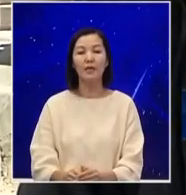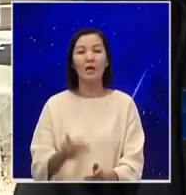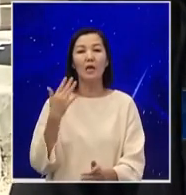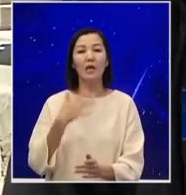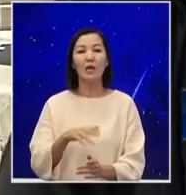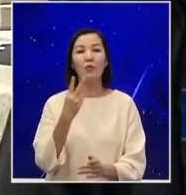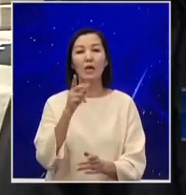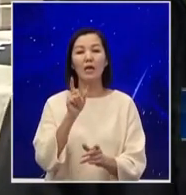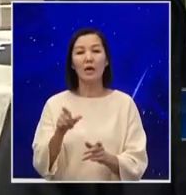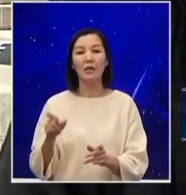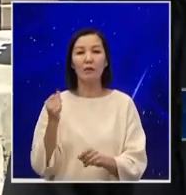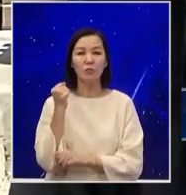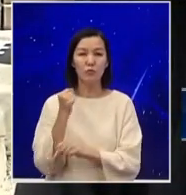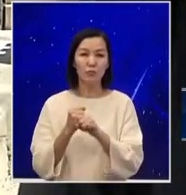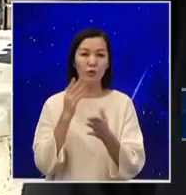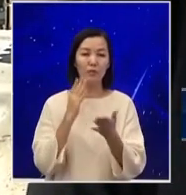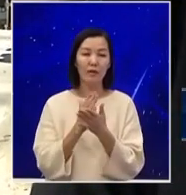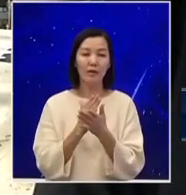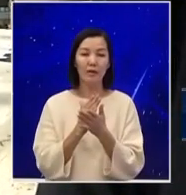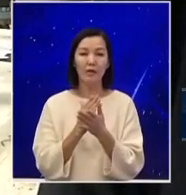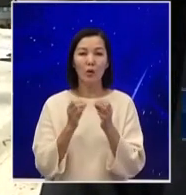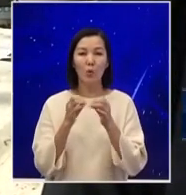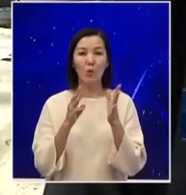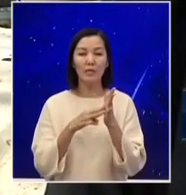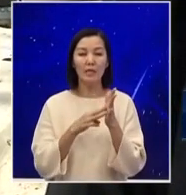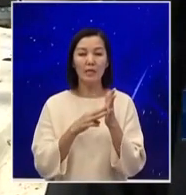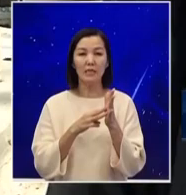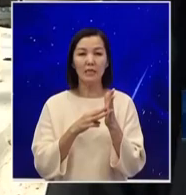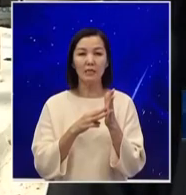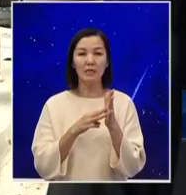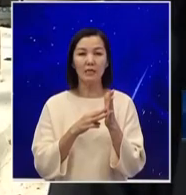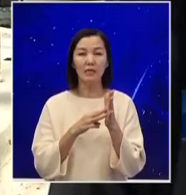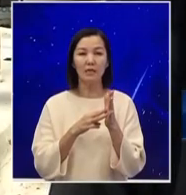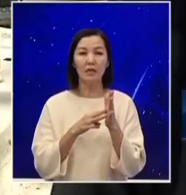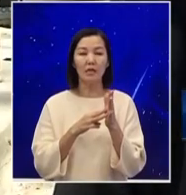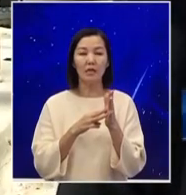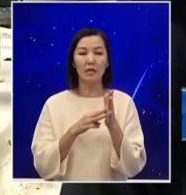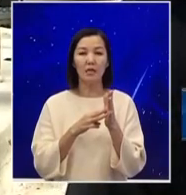адам жұмылдырылған, оның ішінде 18-і ДКЗ бойынша,